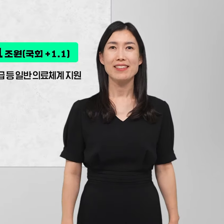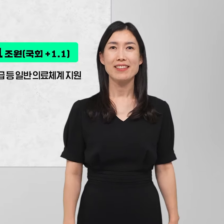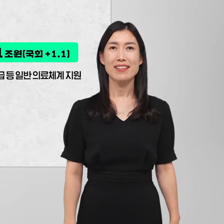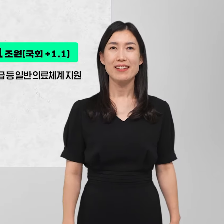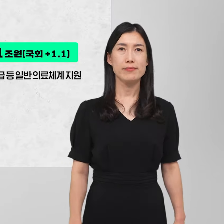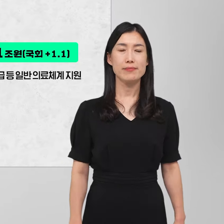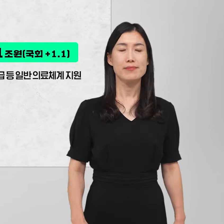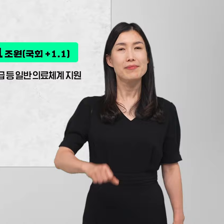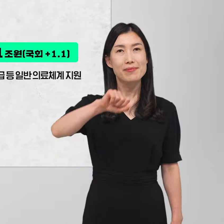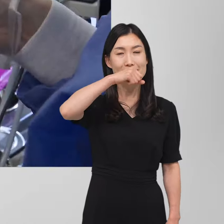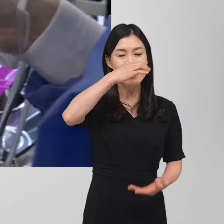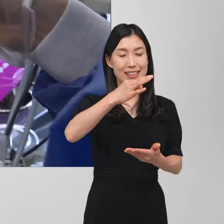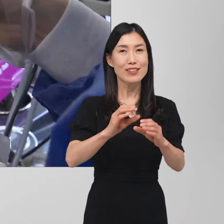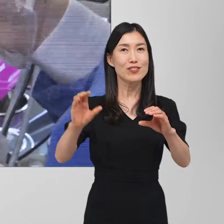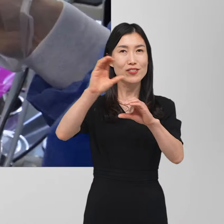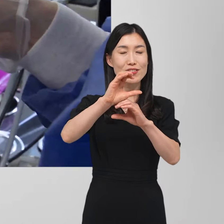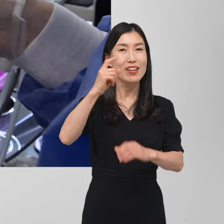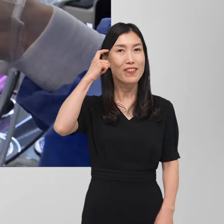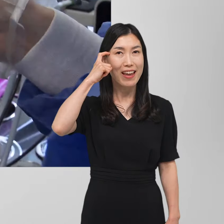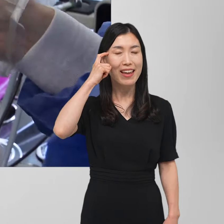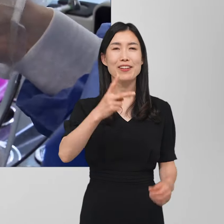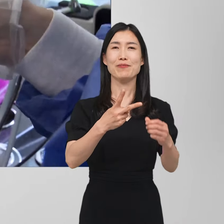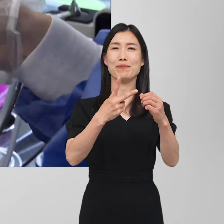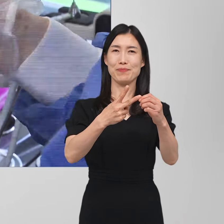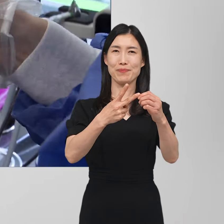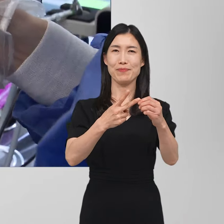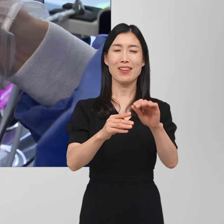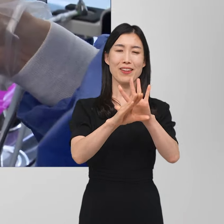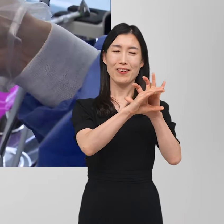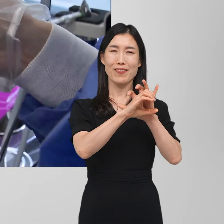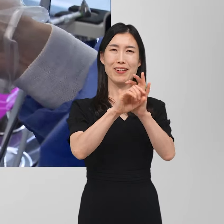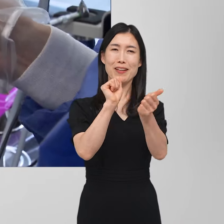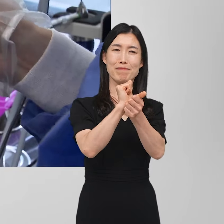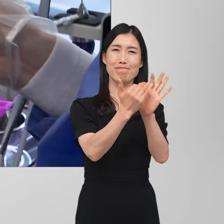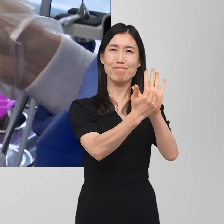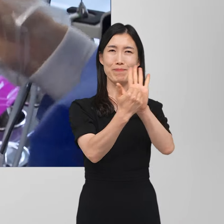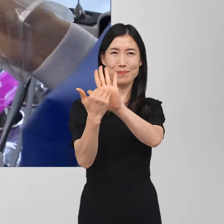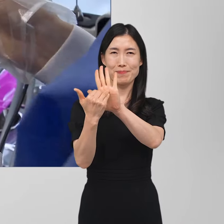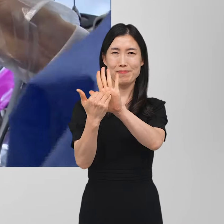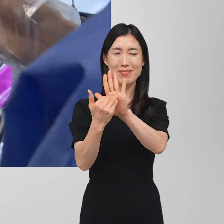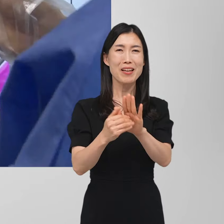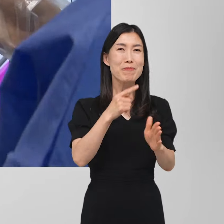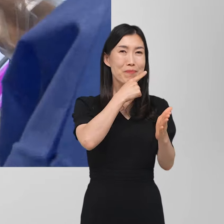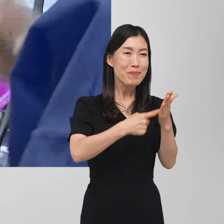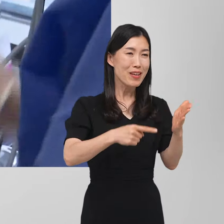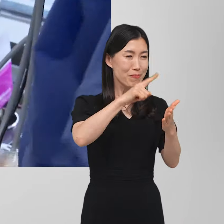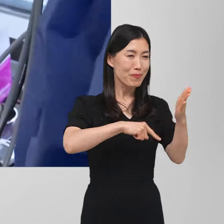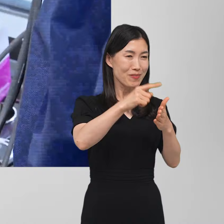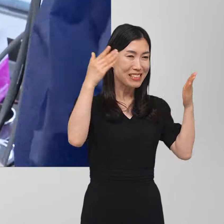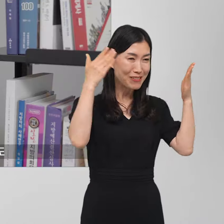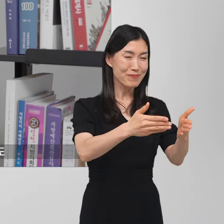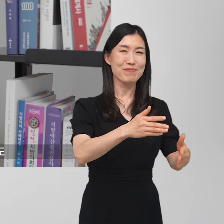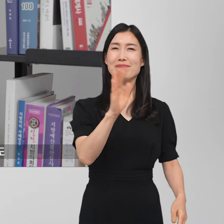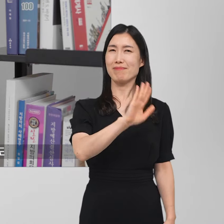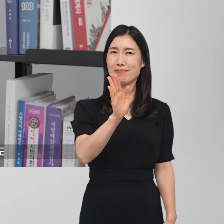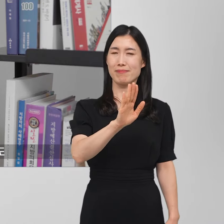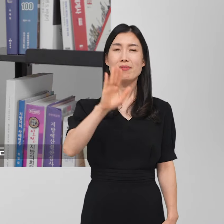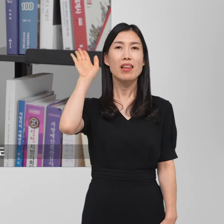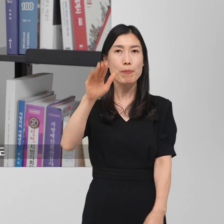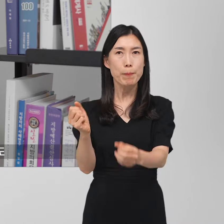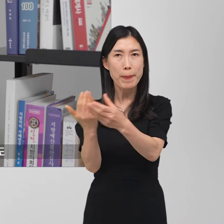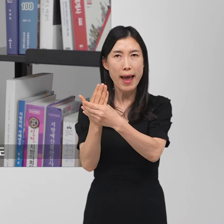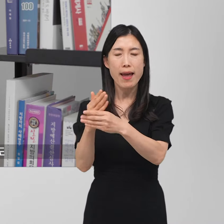내용도 중심인데요. 진단검사를 하거나 격리 입원 치료를 하거나 생활지원 쪽에 지원을 하는데요. 앞으로 환자가